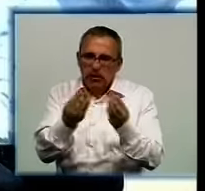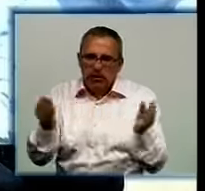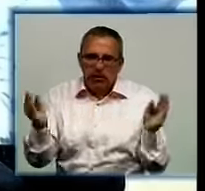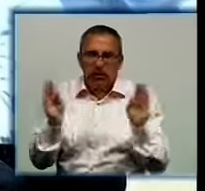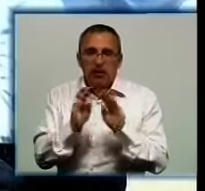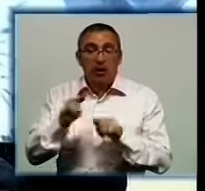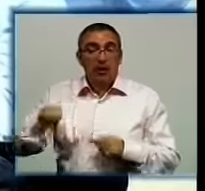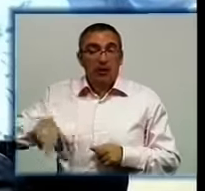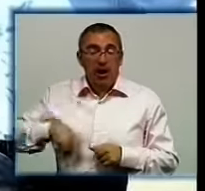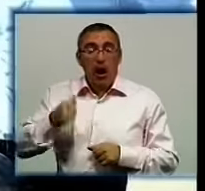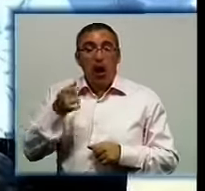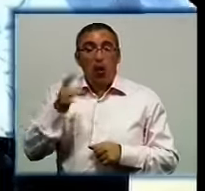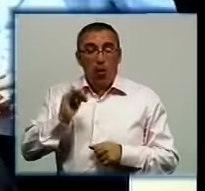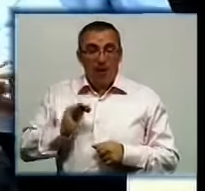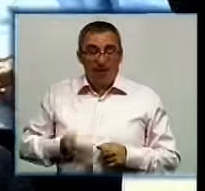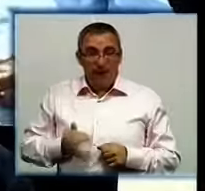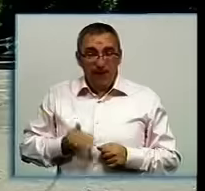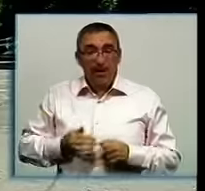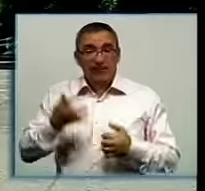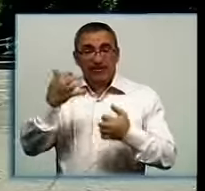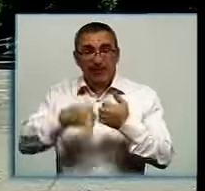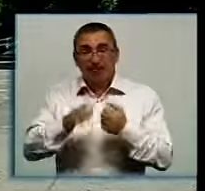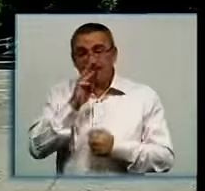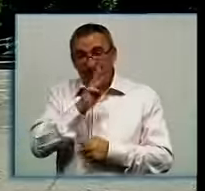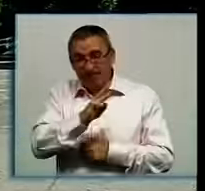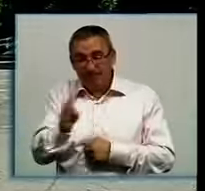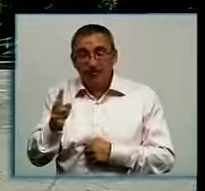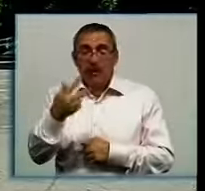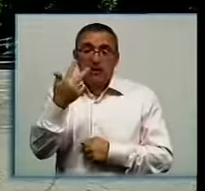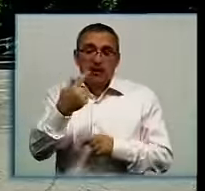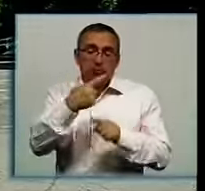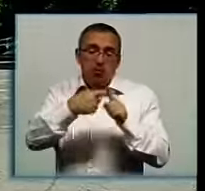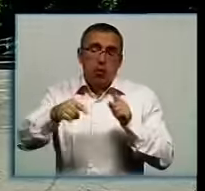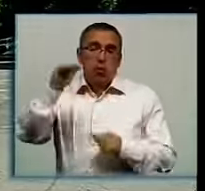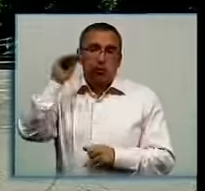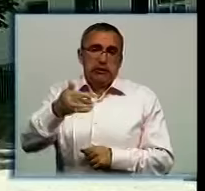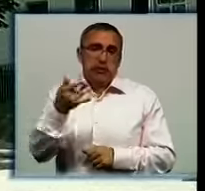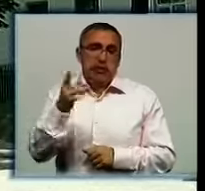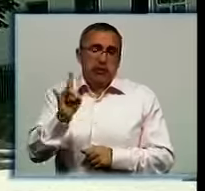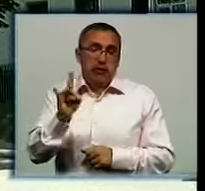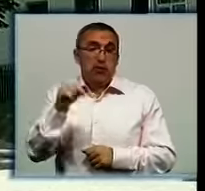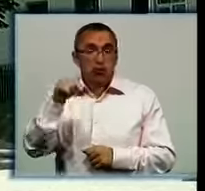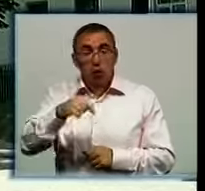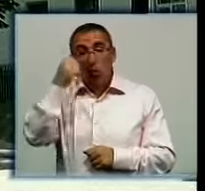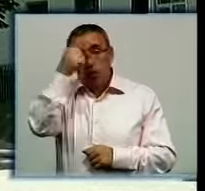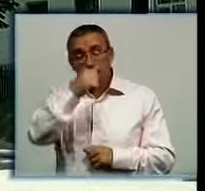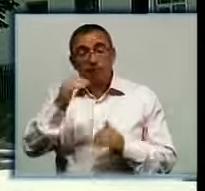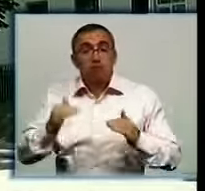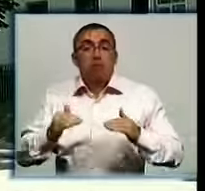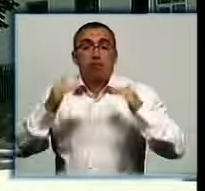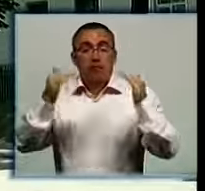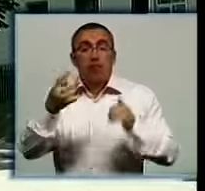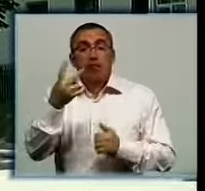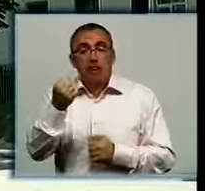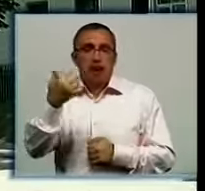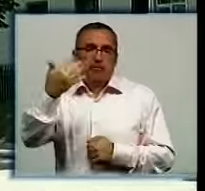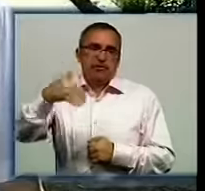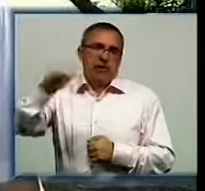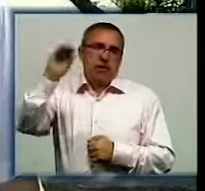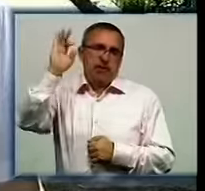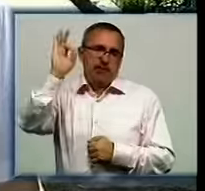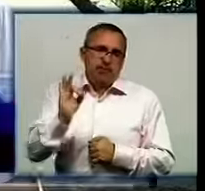словами директора агрофірми, нині середня зарплата працівників 3,5 тисячі гривень. Цьогоріч обіцяє підвищити на